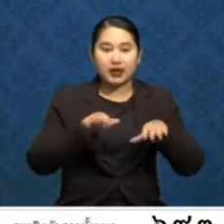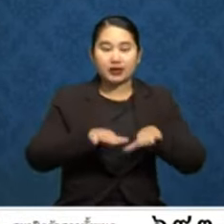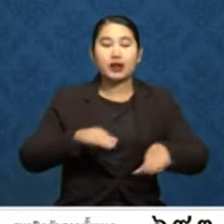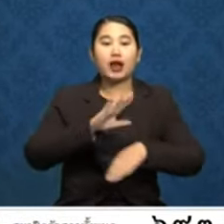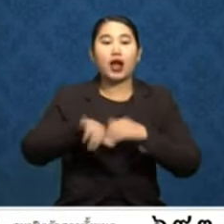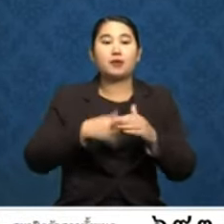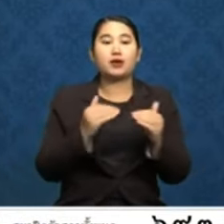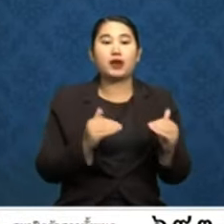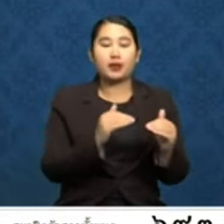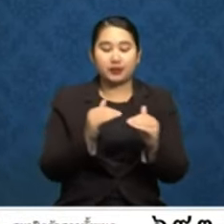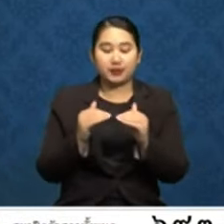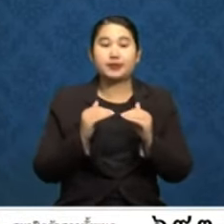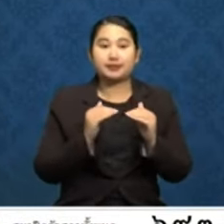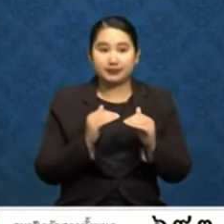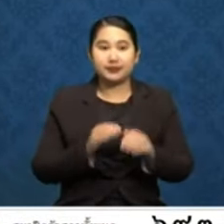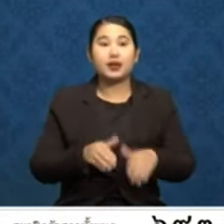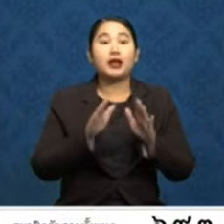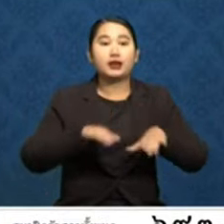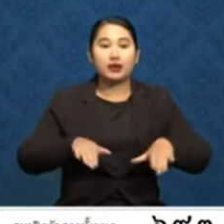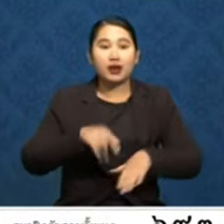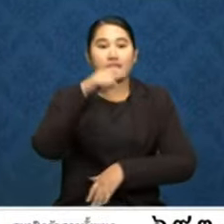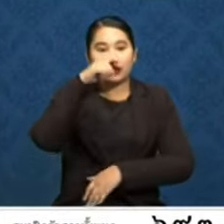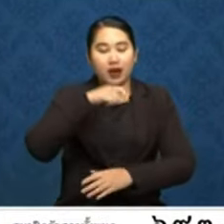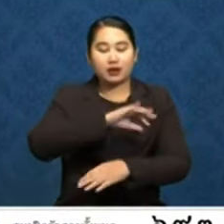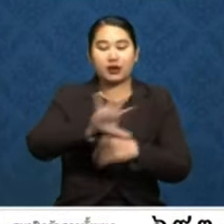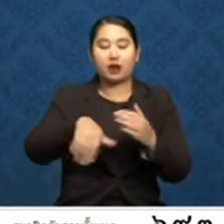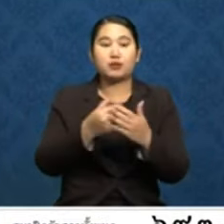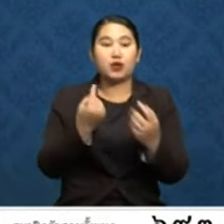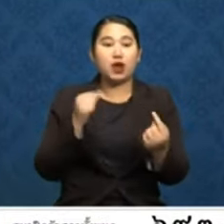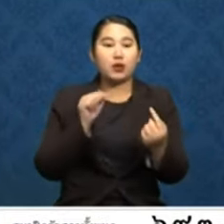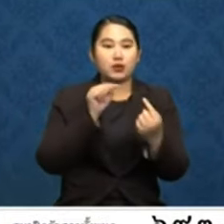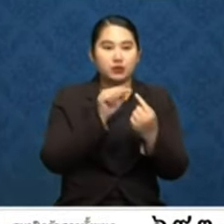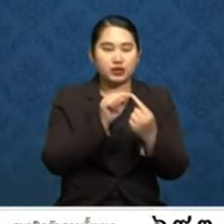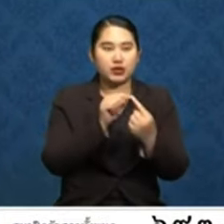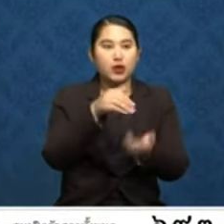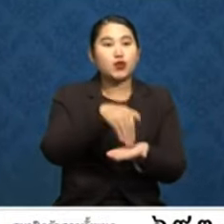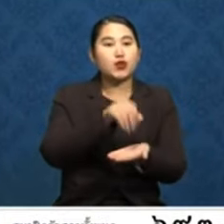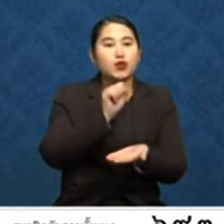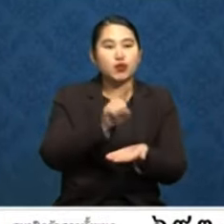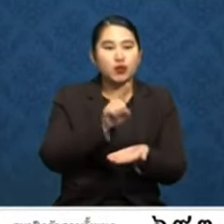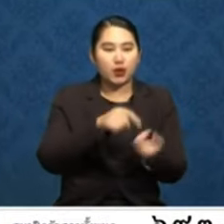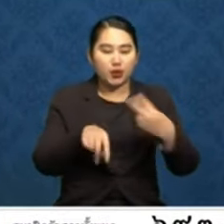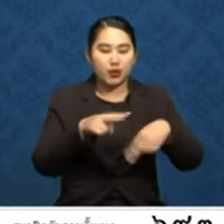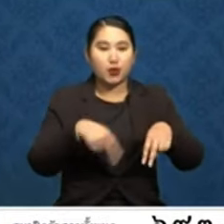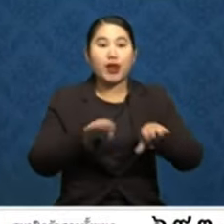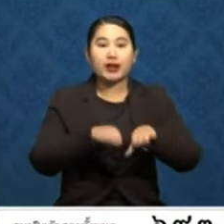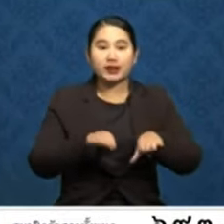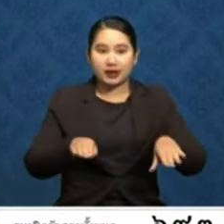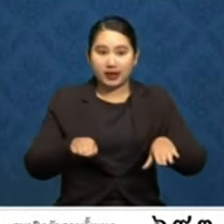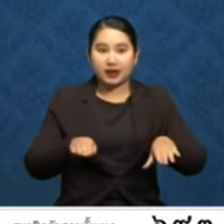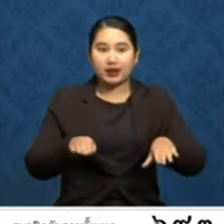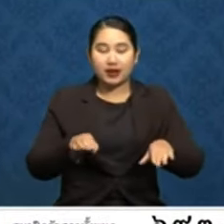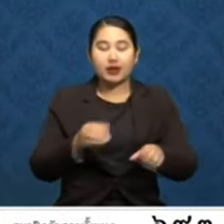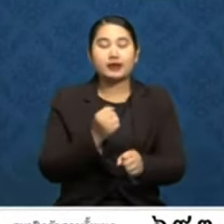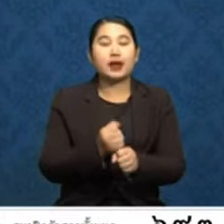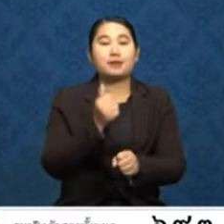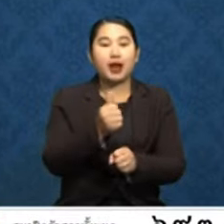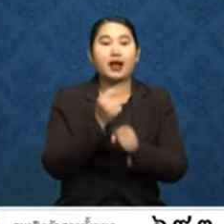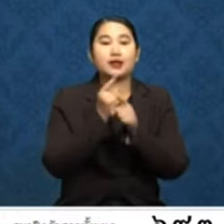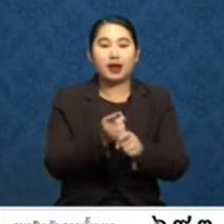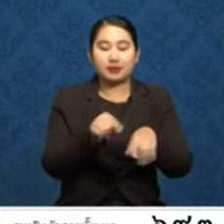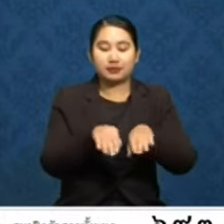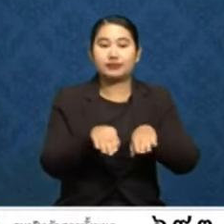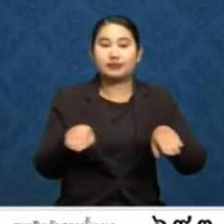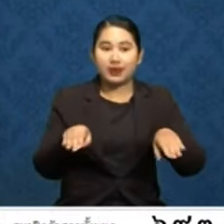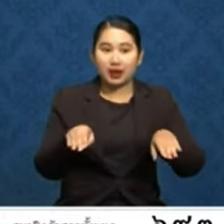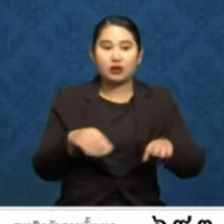ทียมเด็กไทยทุกคนจะต้องเข้าถึงศูนย์ดูแลเด็กปฐมวัยที่มีมาตรฐาน